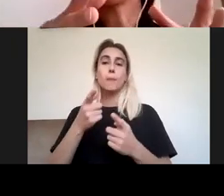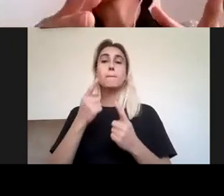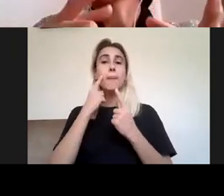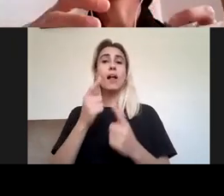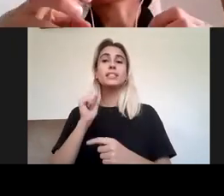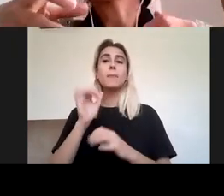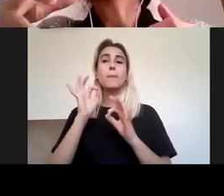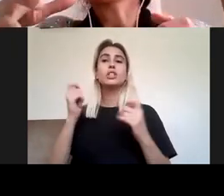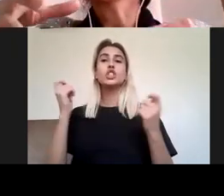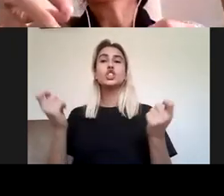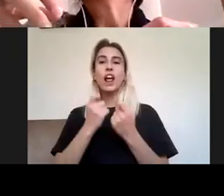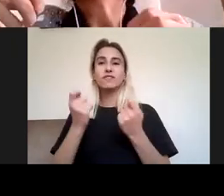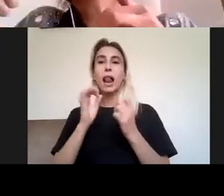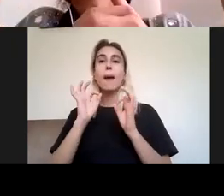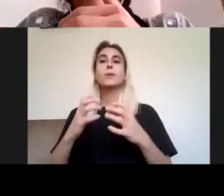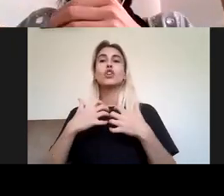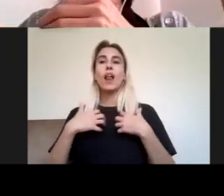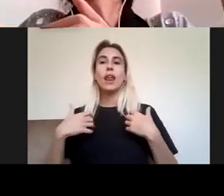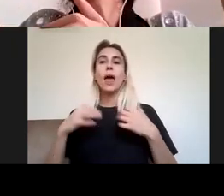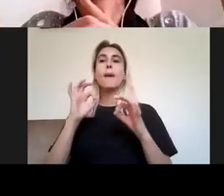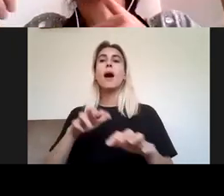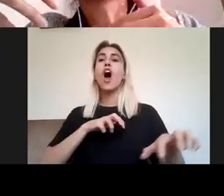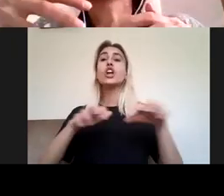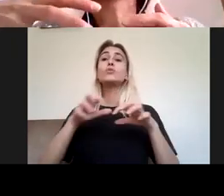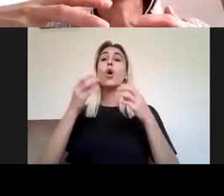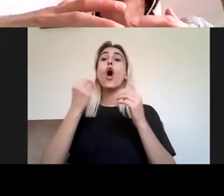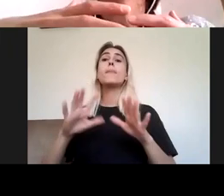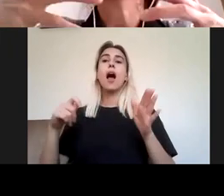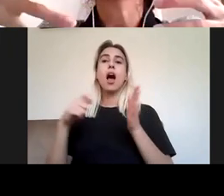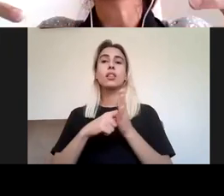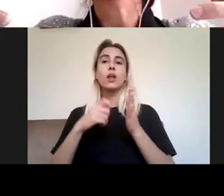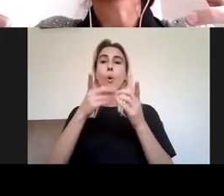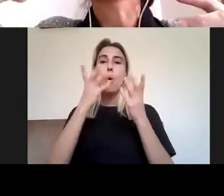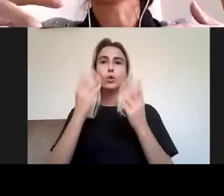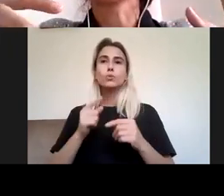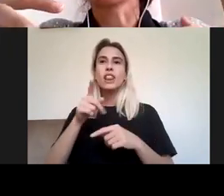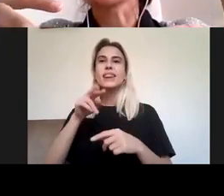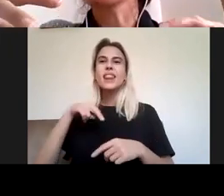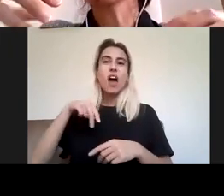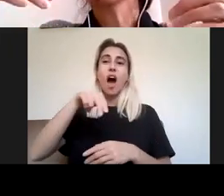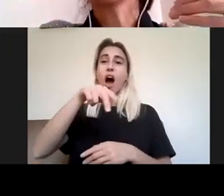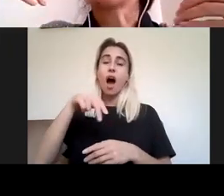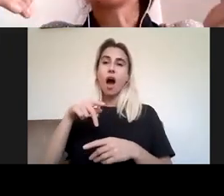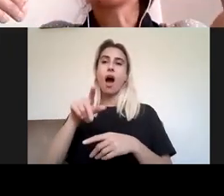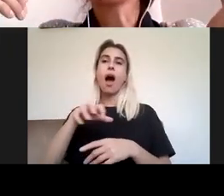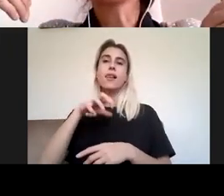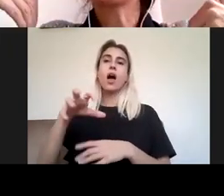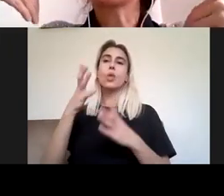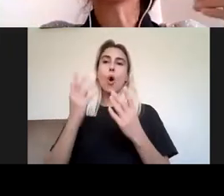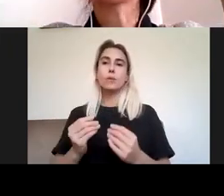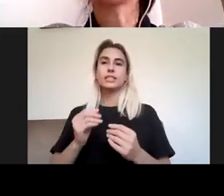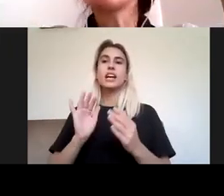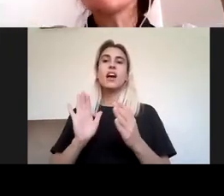hem işlevsellik hem de güvenlik hem de ayrımcılık olmaması adına oluşturulmuş bir yaya alanlarının oluşturulması ve